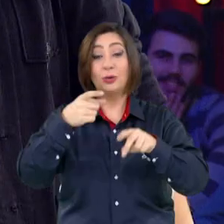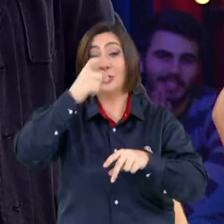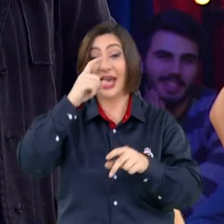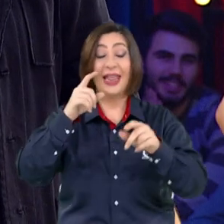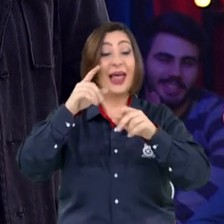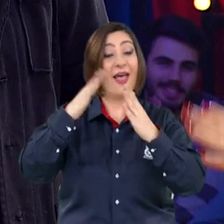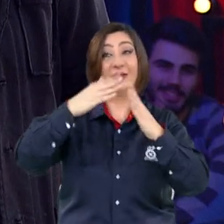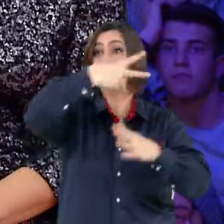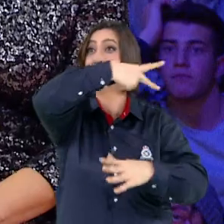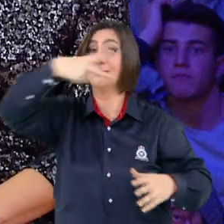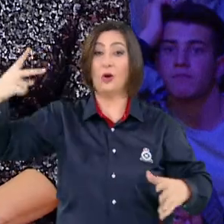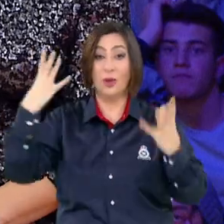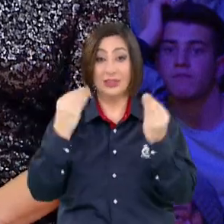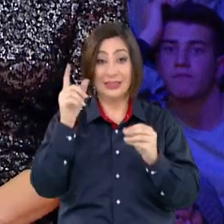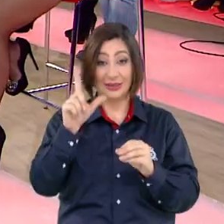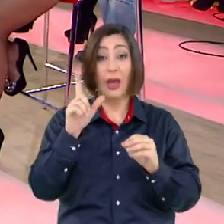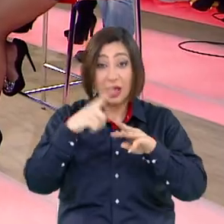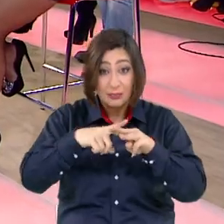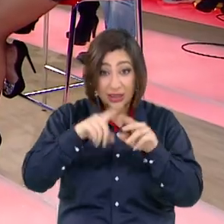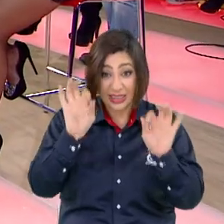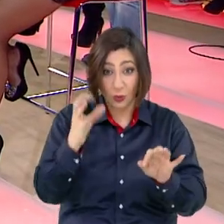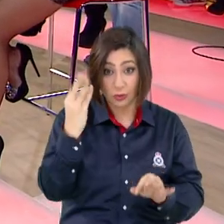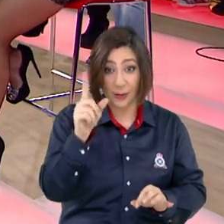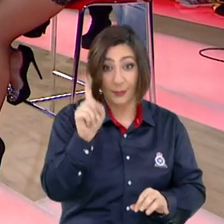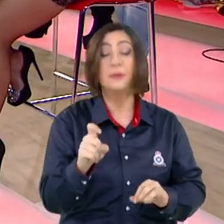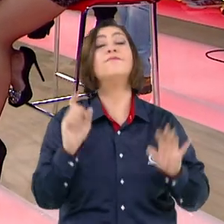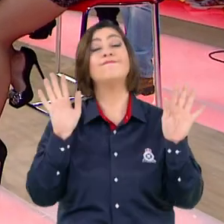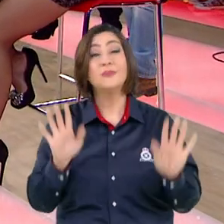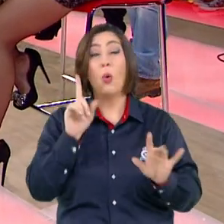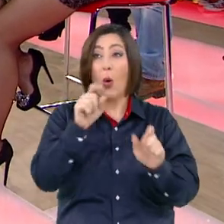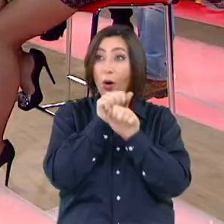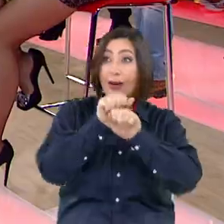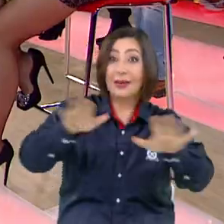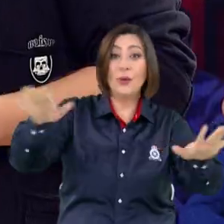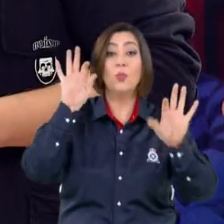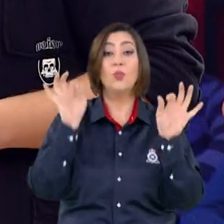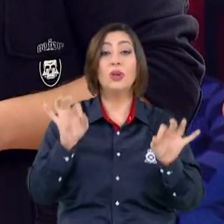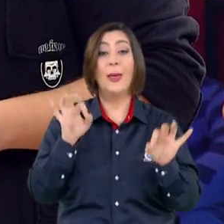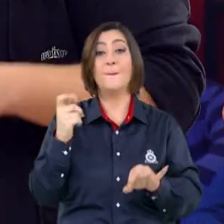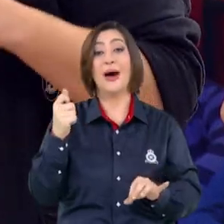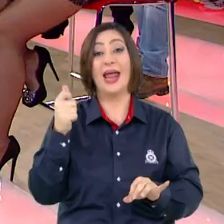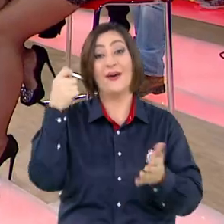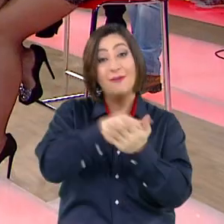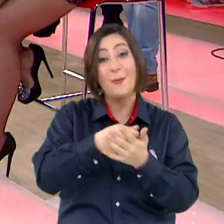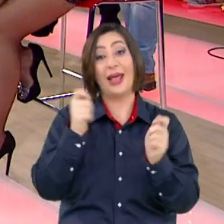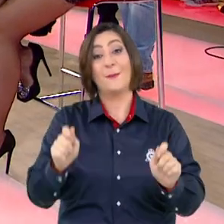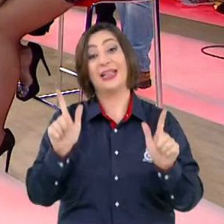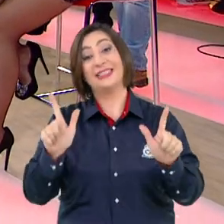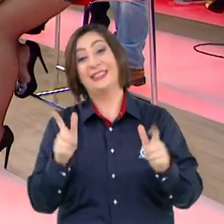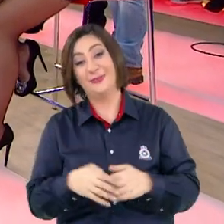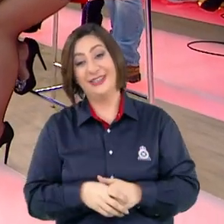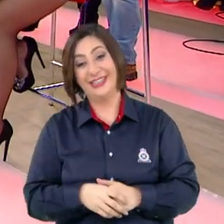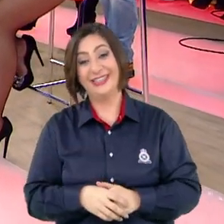Esma Sultan Yalısı'nda Esma olmalı. Esma Sultan'da olacak mı? Evet. Harika. Ve o lansmanı mutlaka... Parayla yaptırmak lazım. Parayla yaptırmak